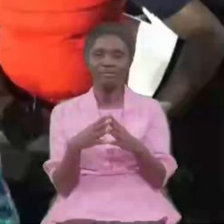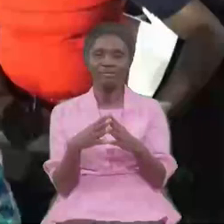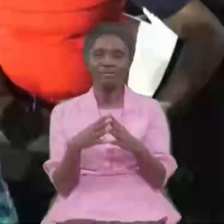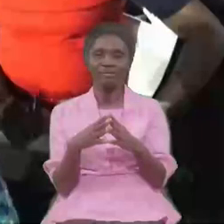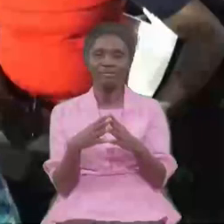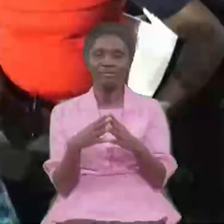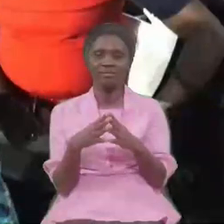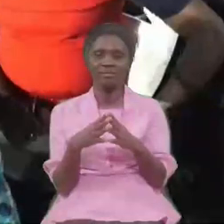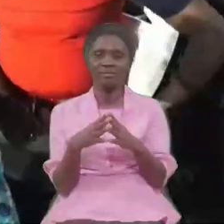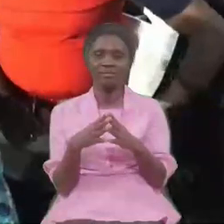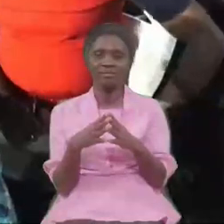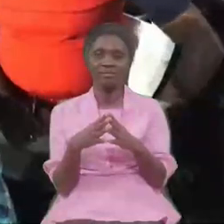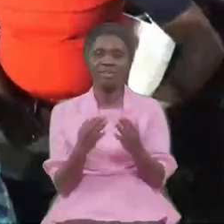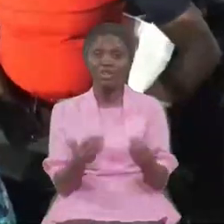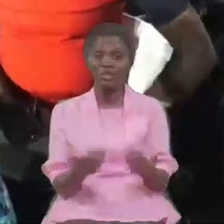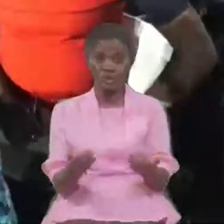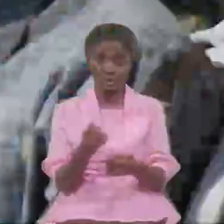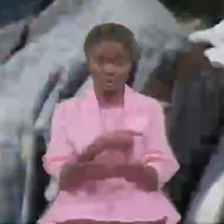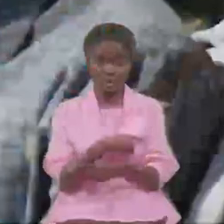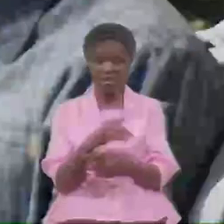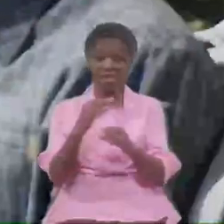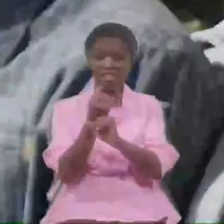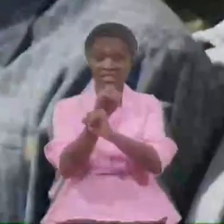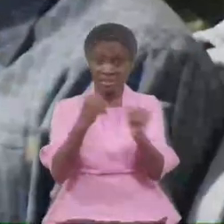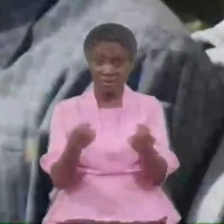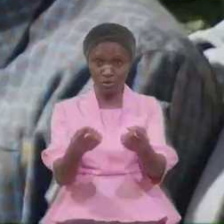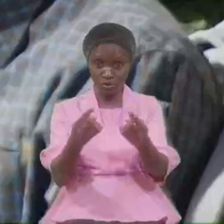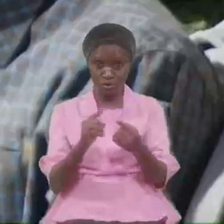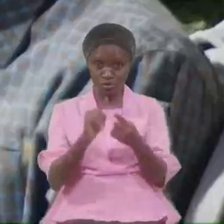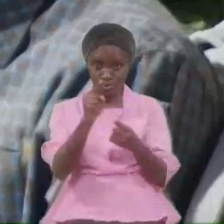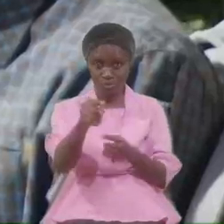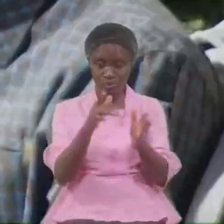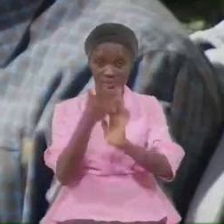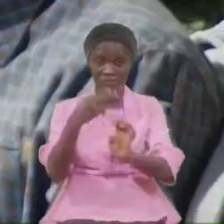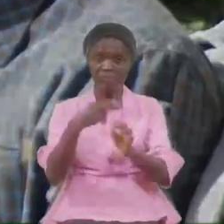maison. Aujourd'hui, le salut vient à vous.